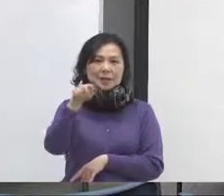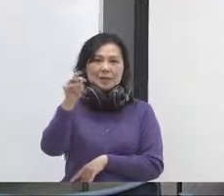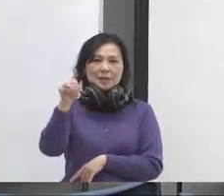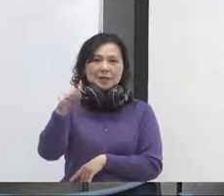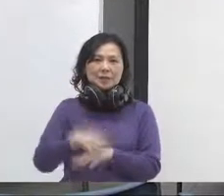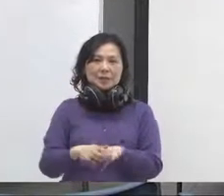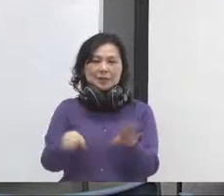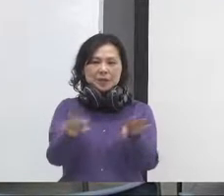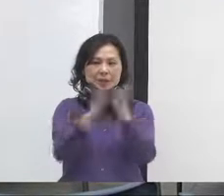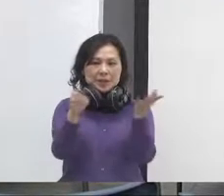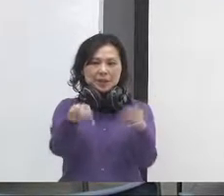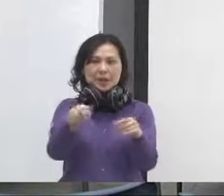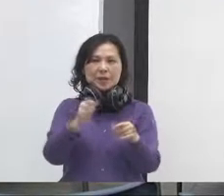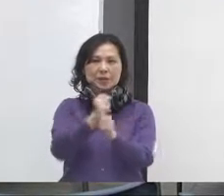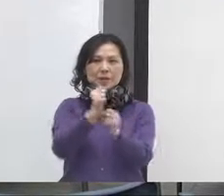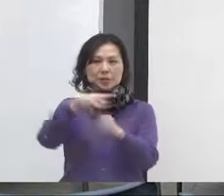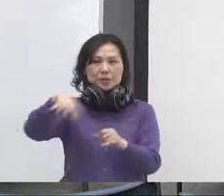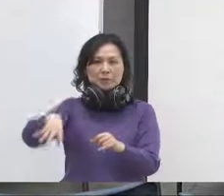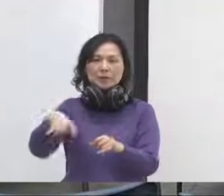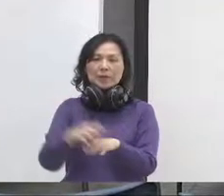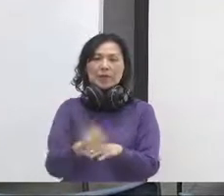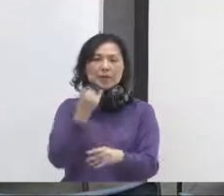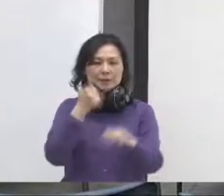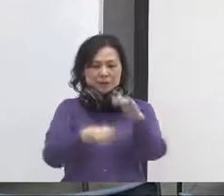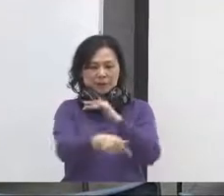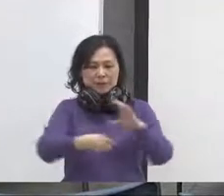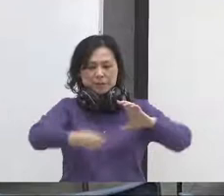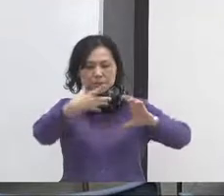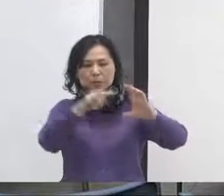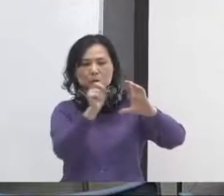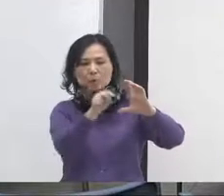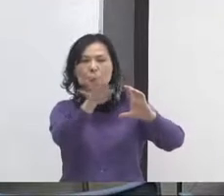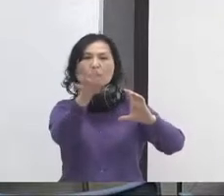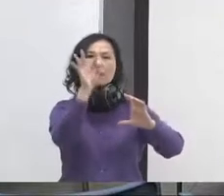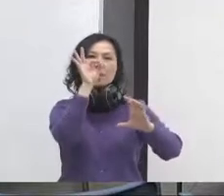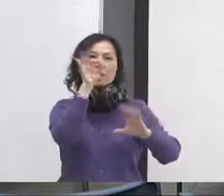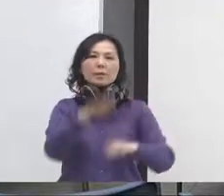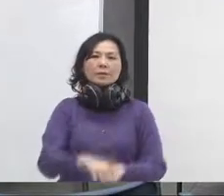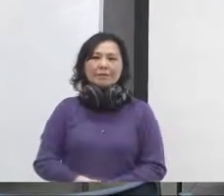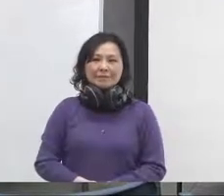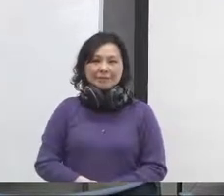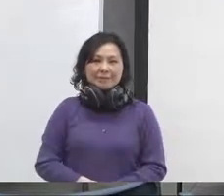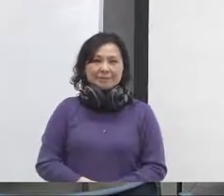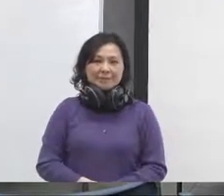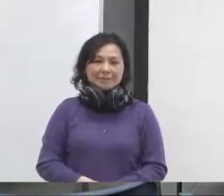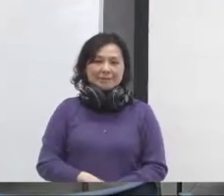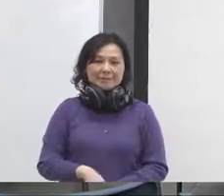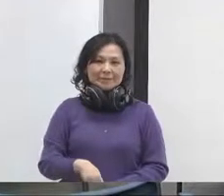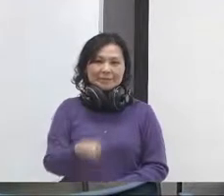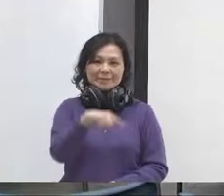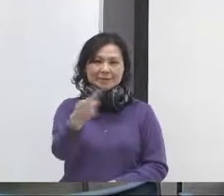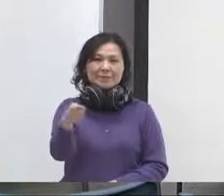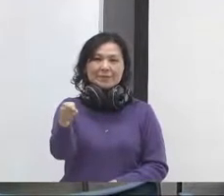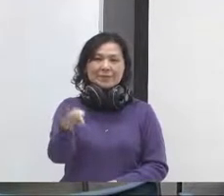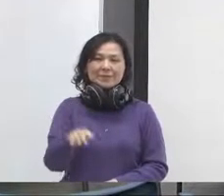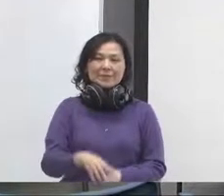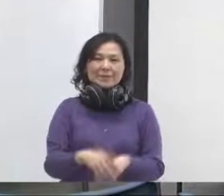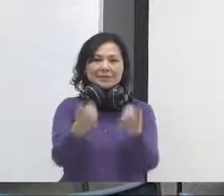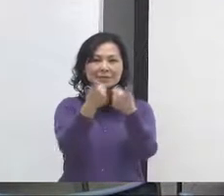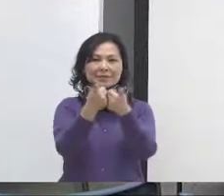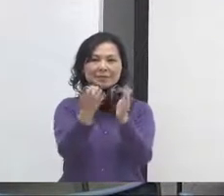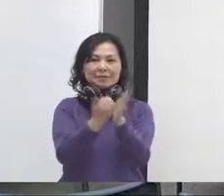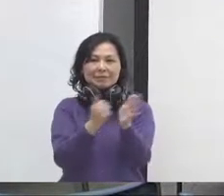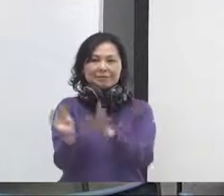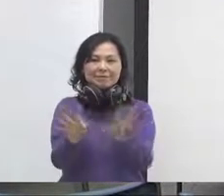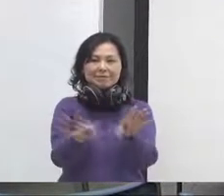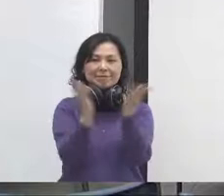工作坊On Conference進去就會看到我們的現場參與辦法了那以下的我們的這個Session準備開始